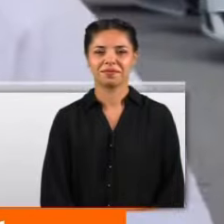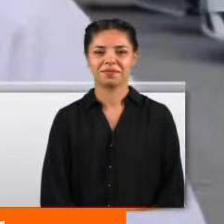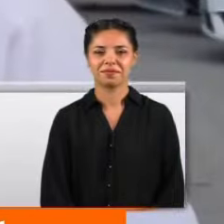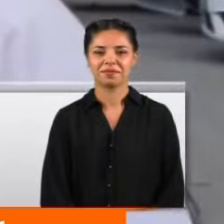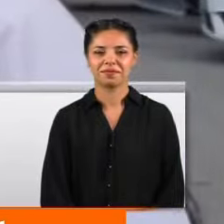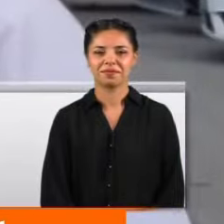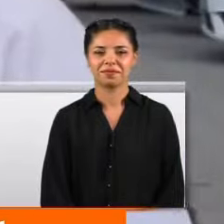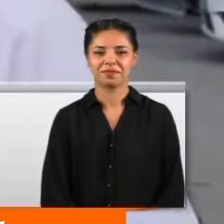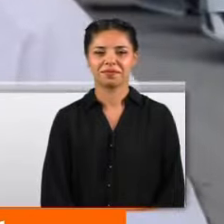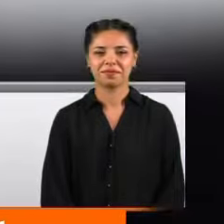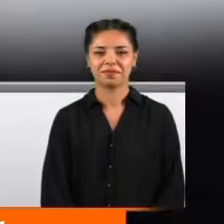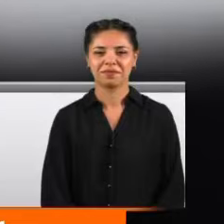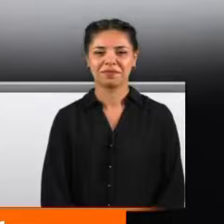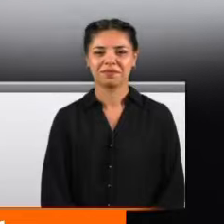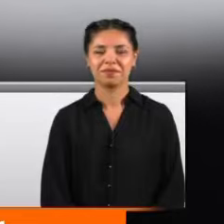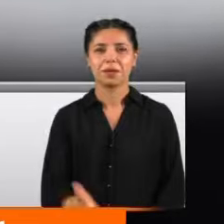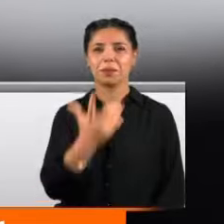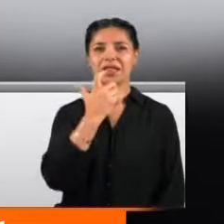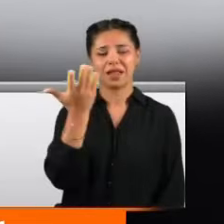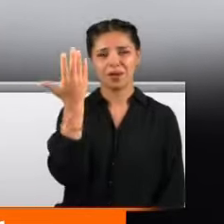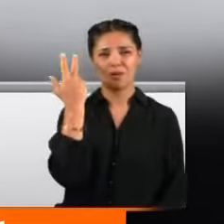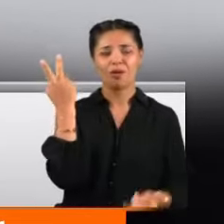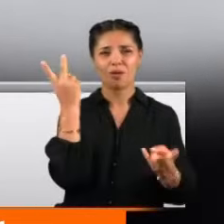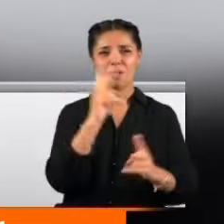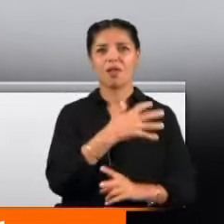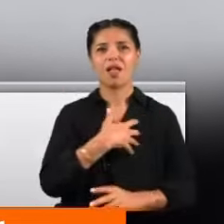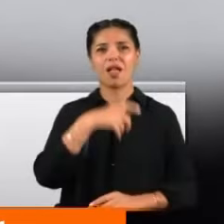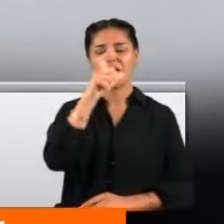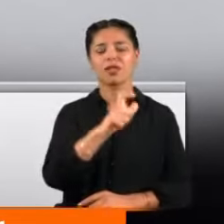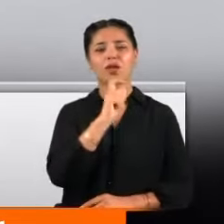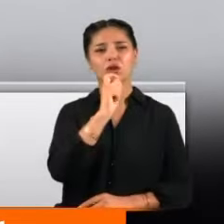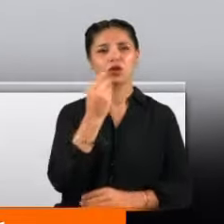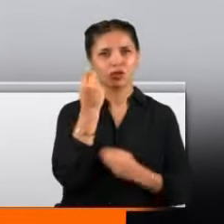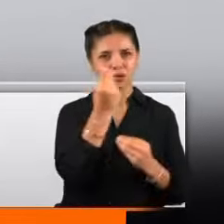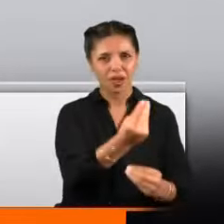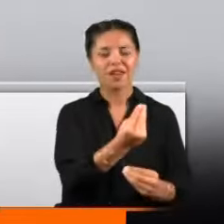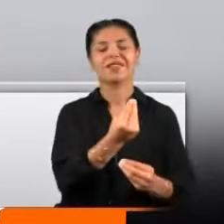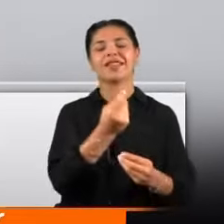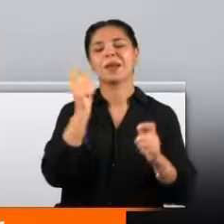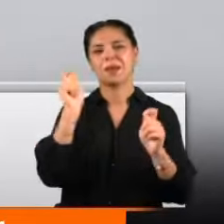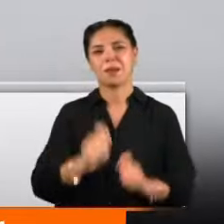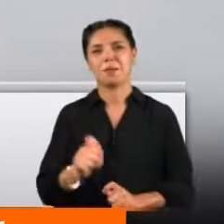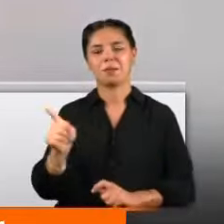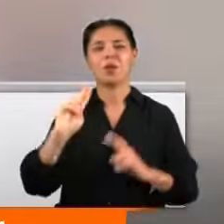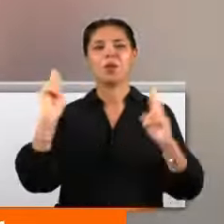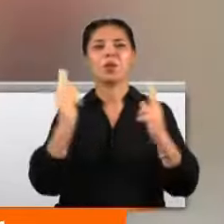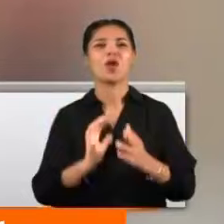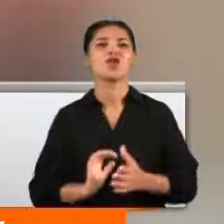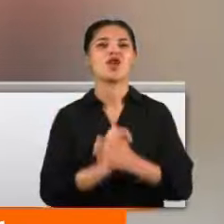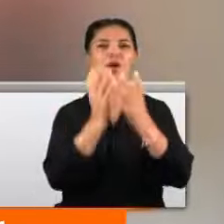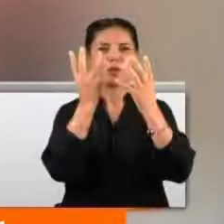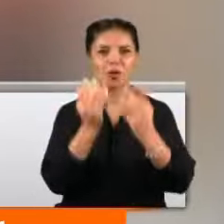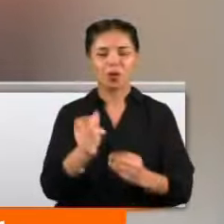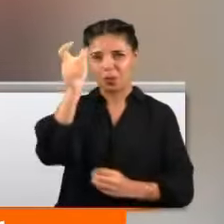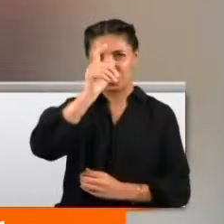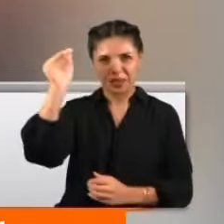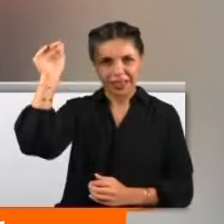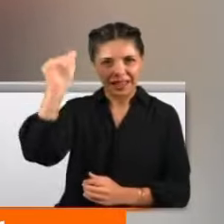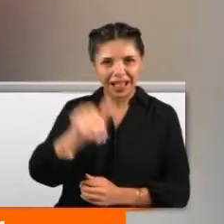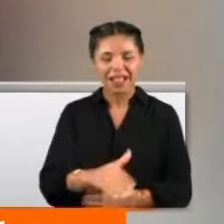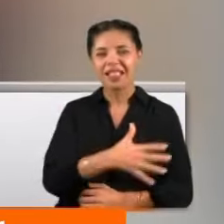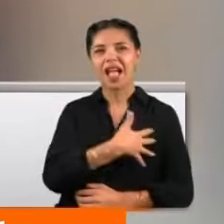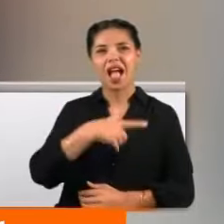Anneme vermiş olduğum sözü tuttum. 5 yıl önce vefat eden annesine verdiği sözü tuttu. Dünya şampiyonu oldu. Yurda döner dönmez